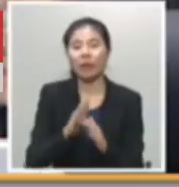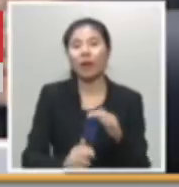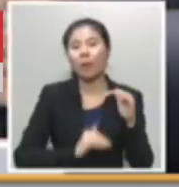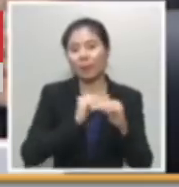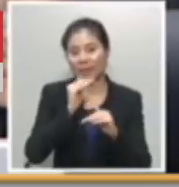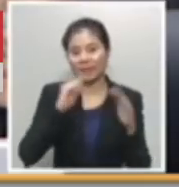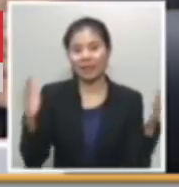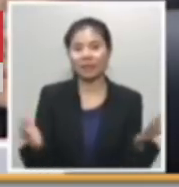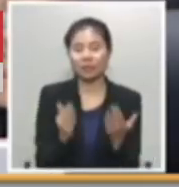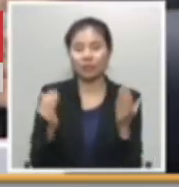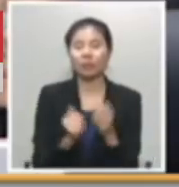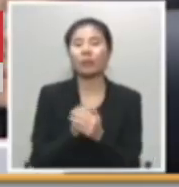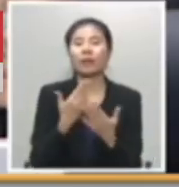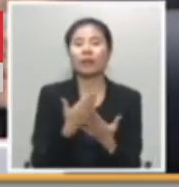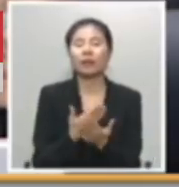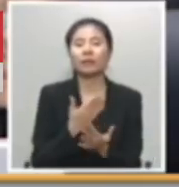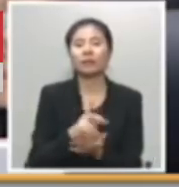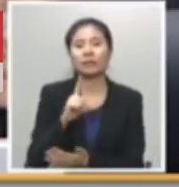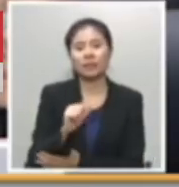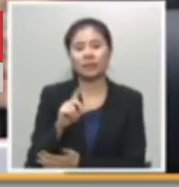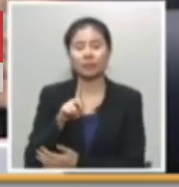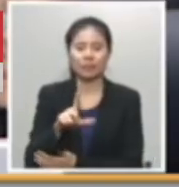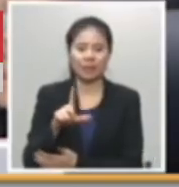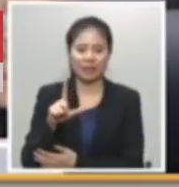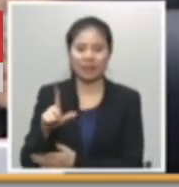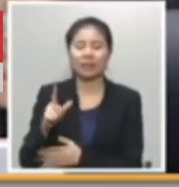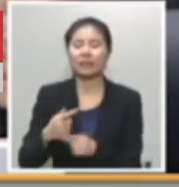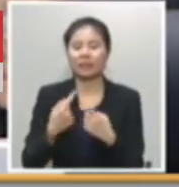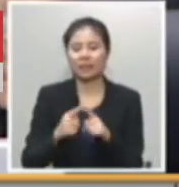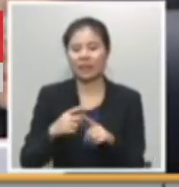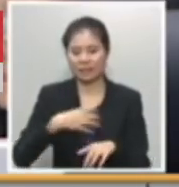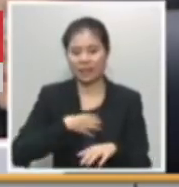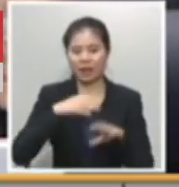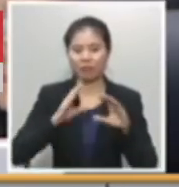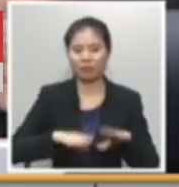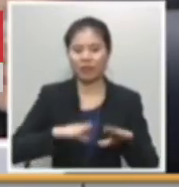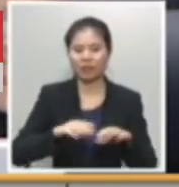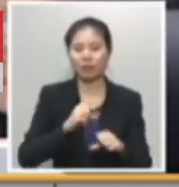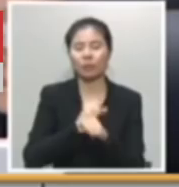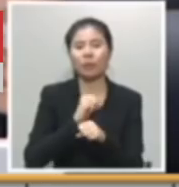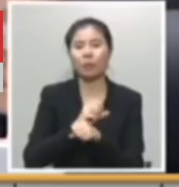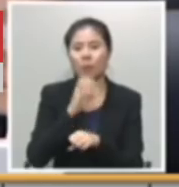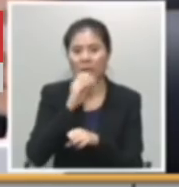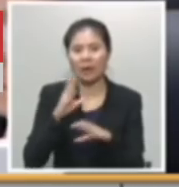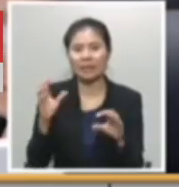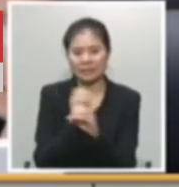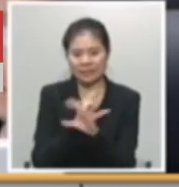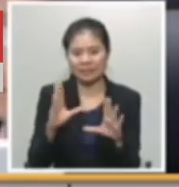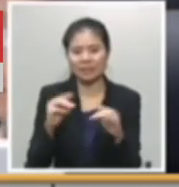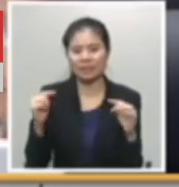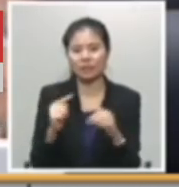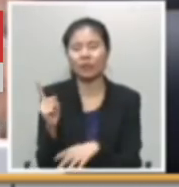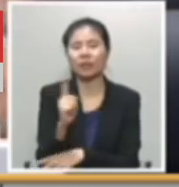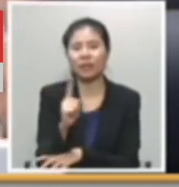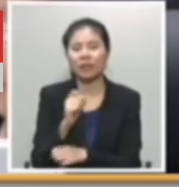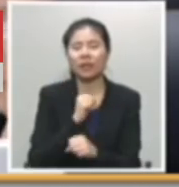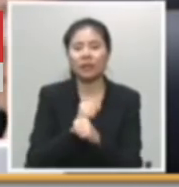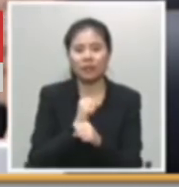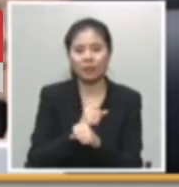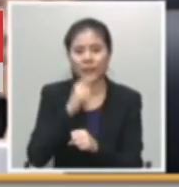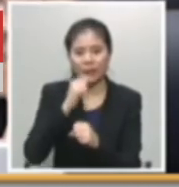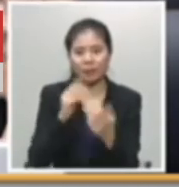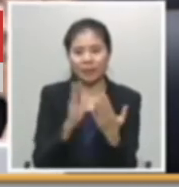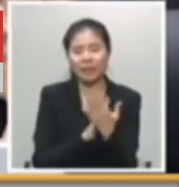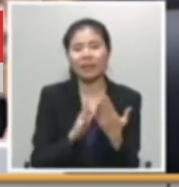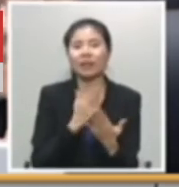ที่จะได้รายได้20ล้านล้านวันนี้ผมไม่พูดแต่ผมจะฝากไว้ว่าเดี๋ยวผมจะชำแหละให้ฟังและสอนมวยว่ามีอะไรที่ประเทศไทยทำราย